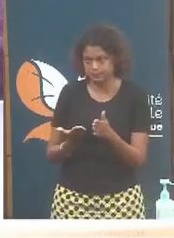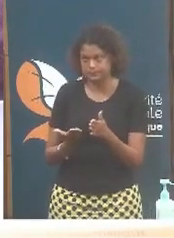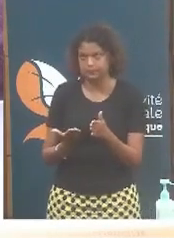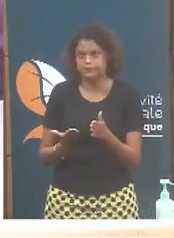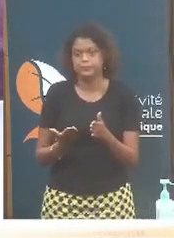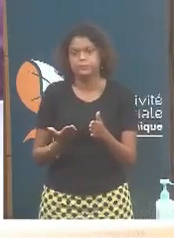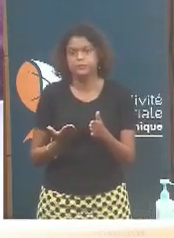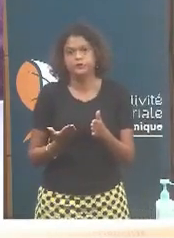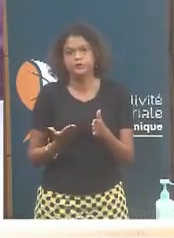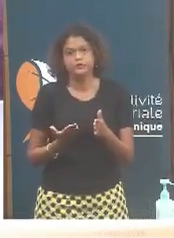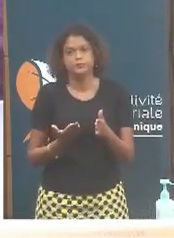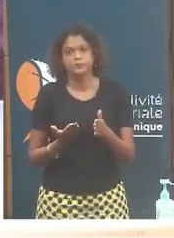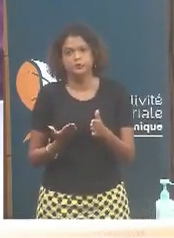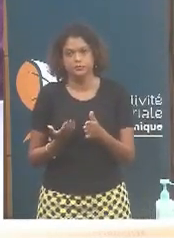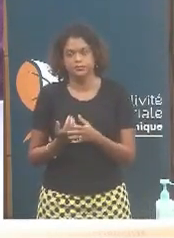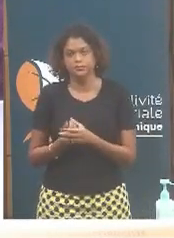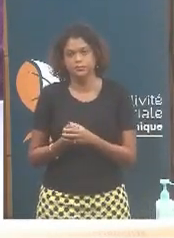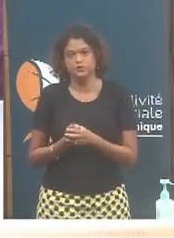La deuxième partie, et